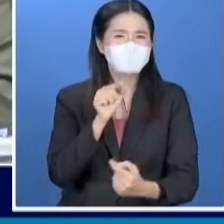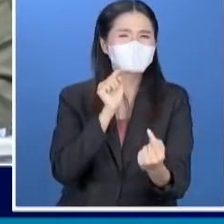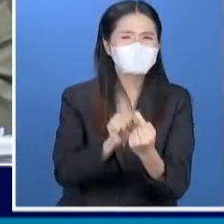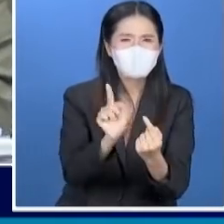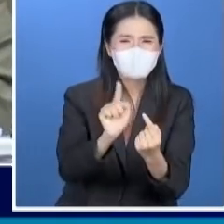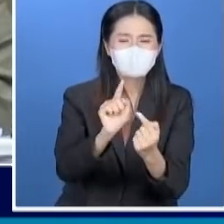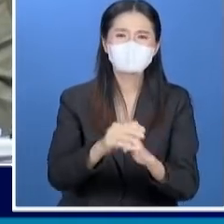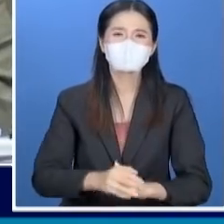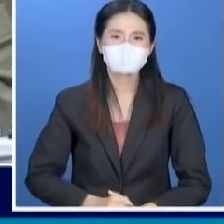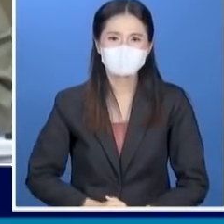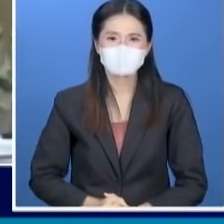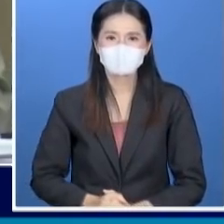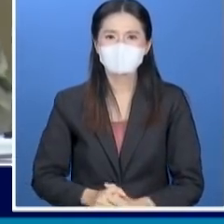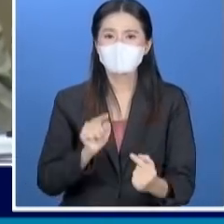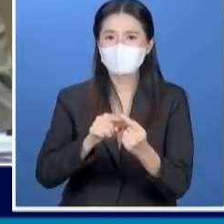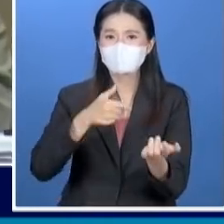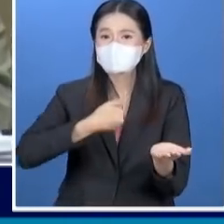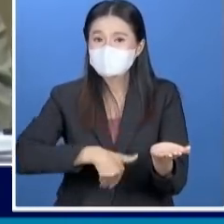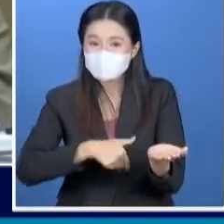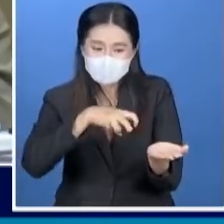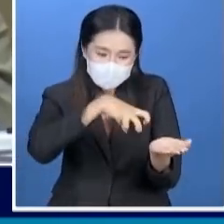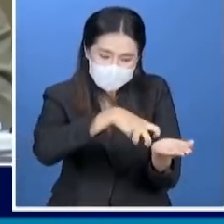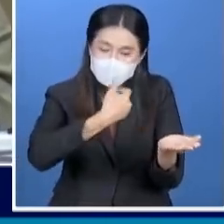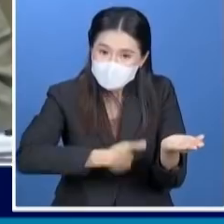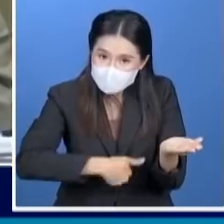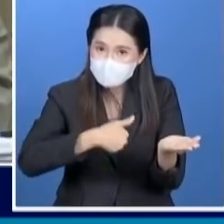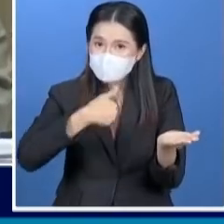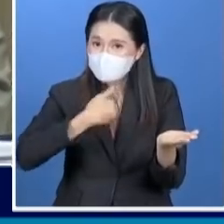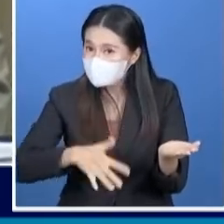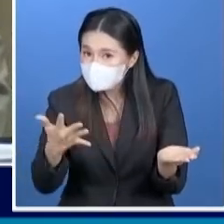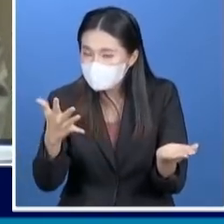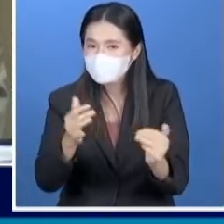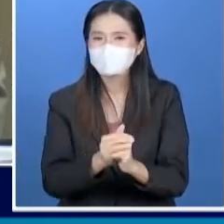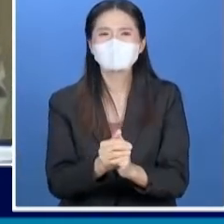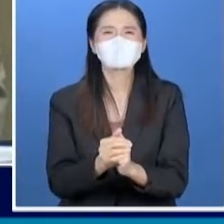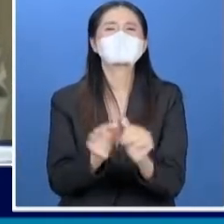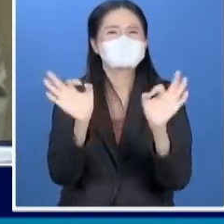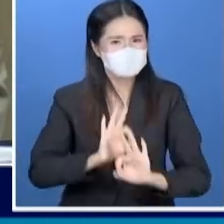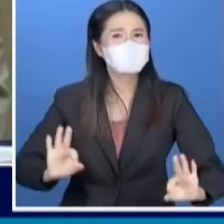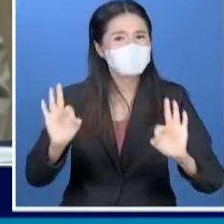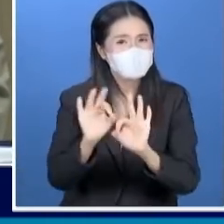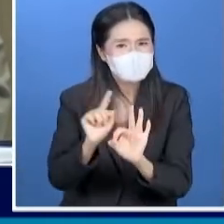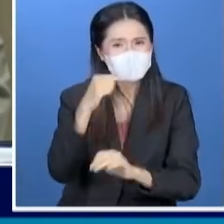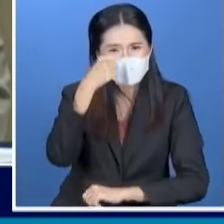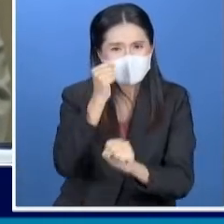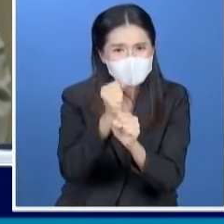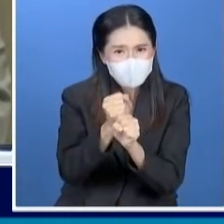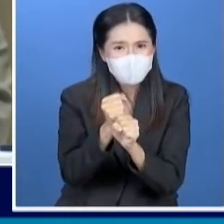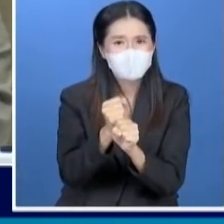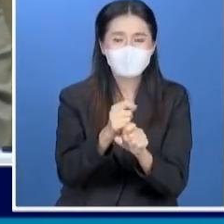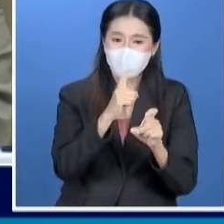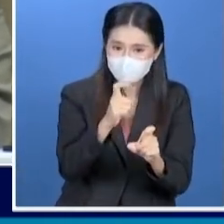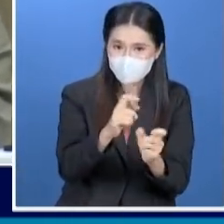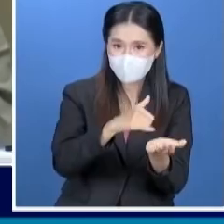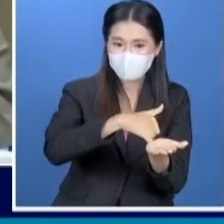ที่ฉี่หรือไม่ฉี่เนี่ยผมว่าเราควรมาเน้นหนักตรงที่ว่าใครทำประมา